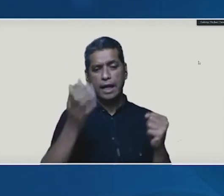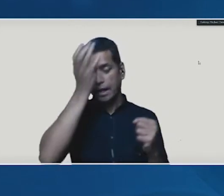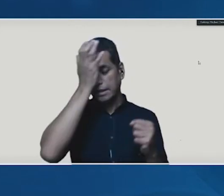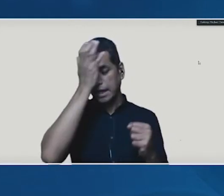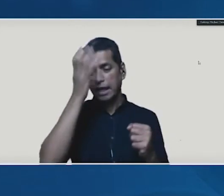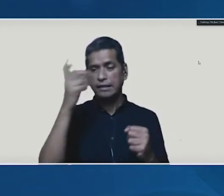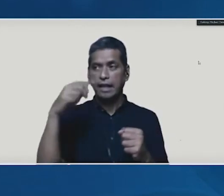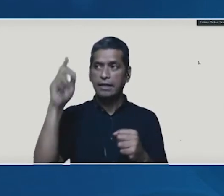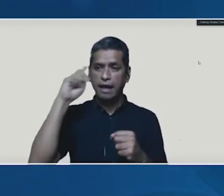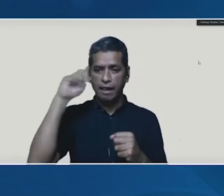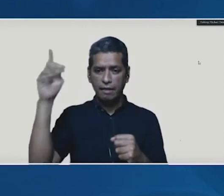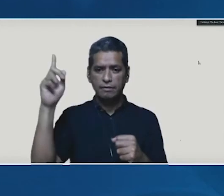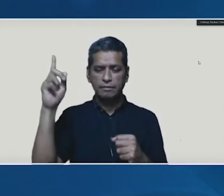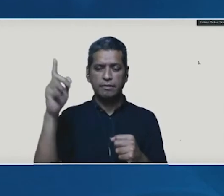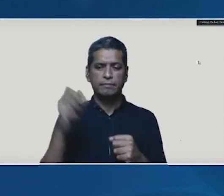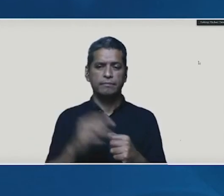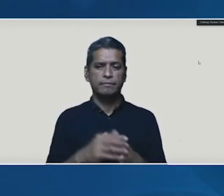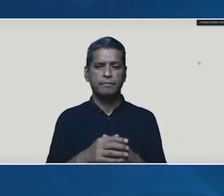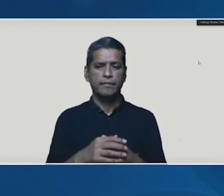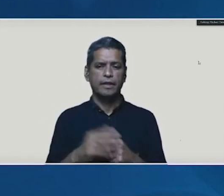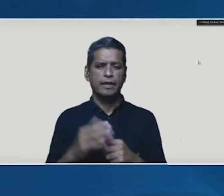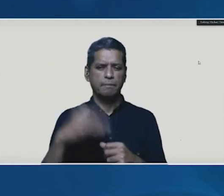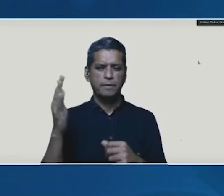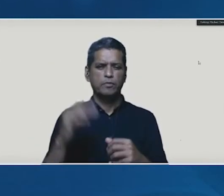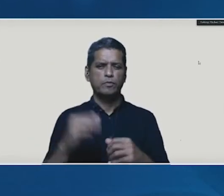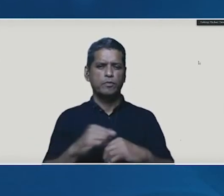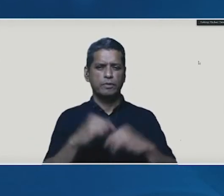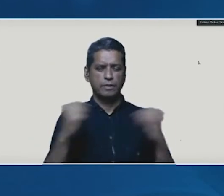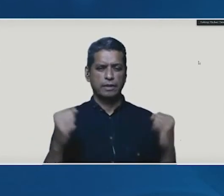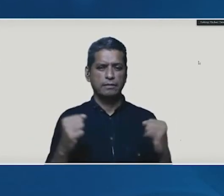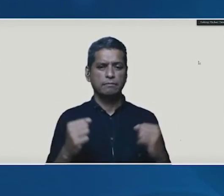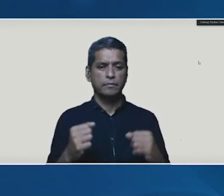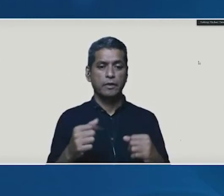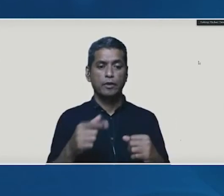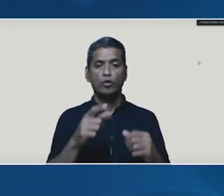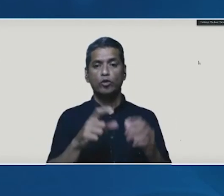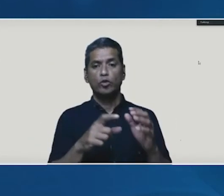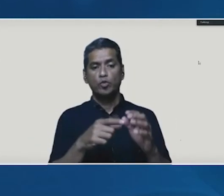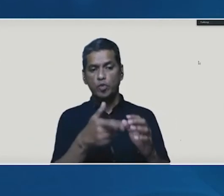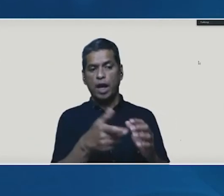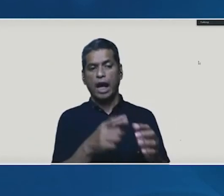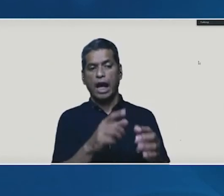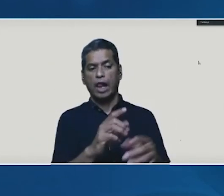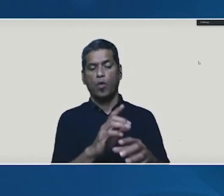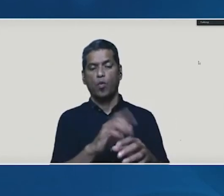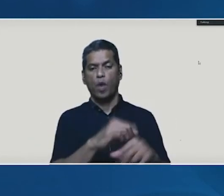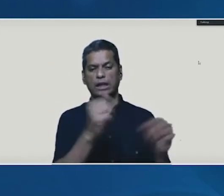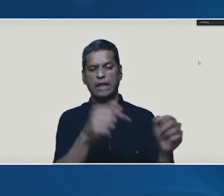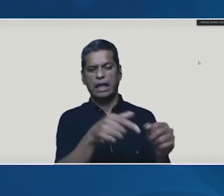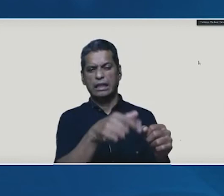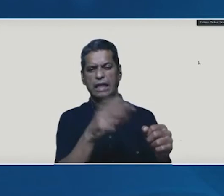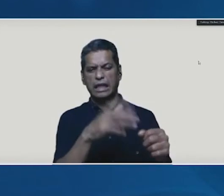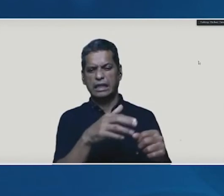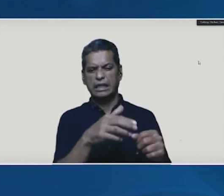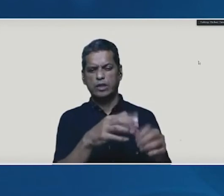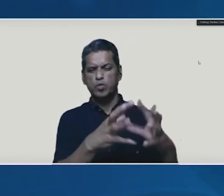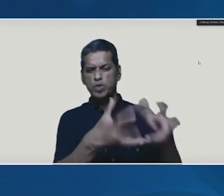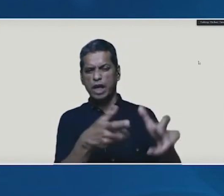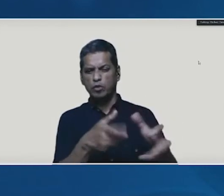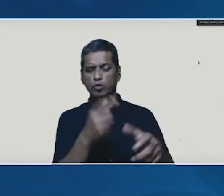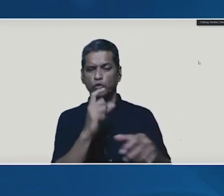kerajaan virus Corona itu juga akan berakhir karena kerajaan